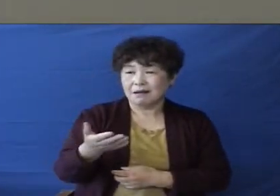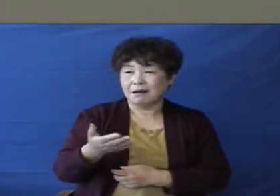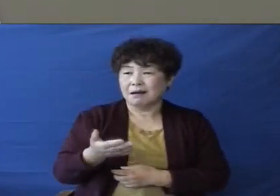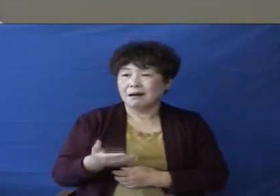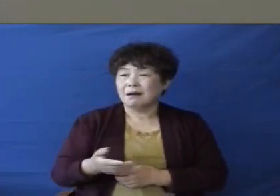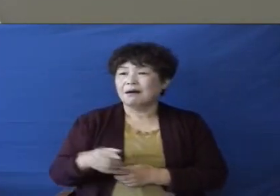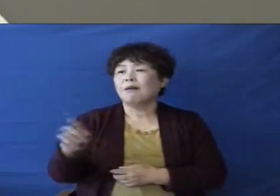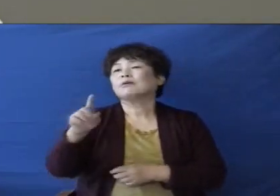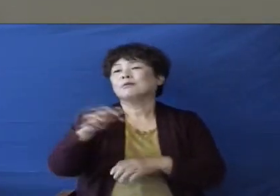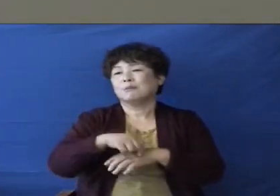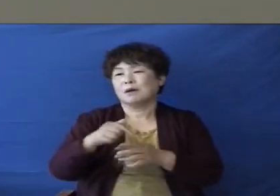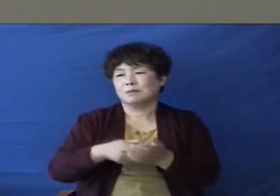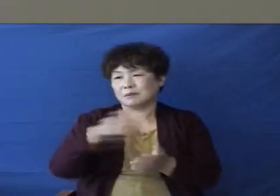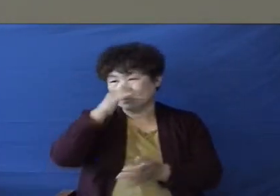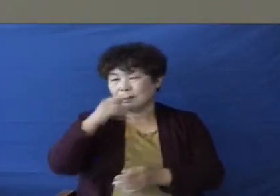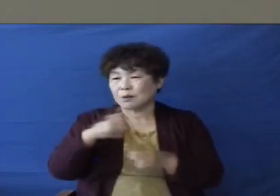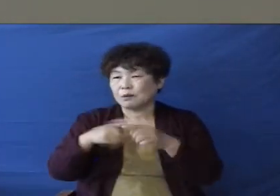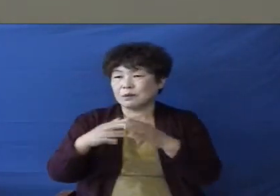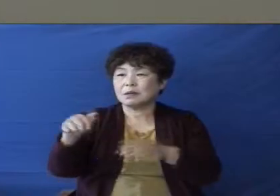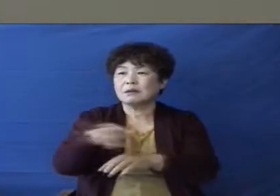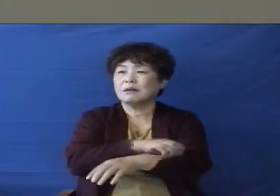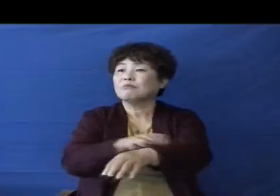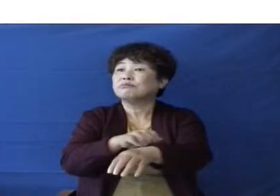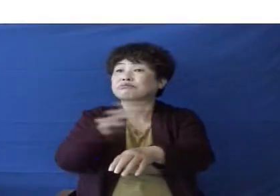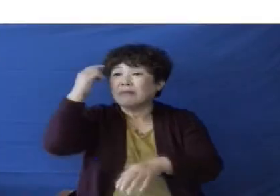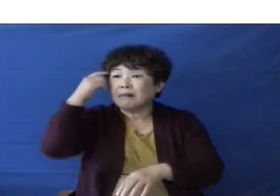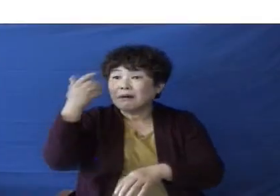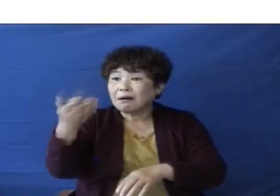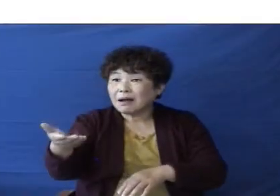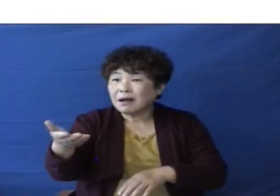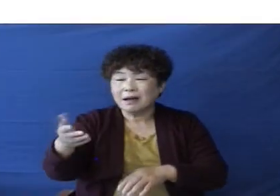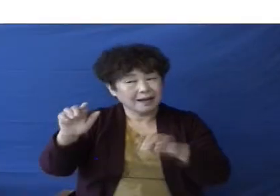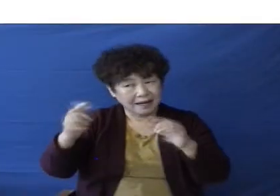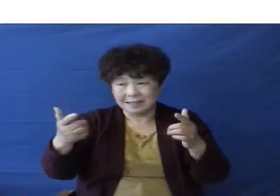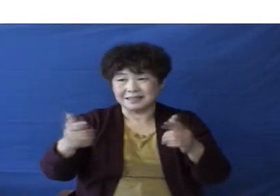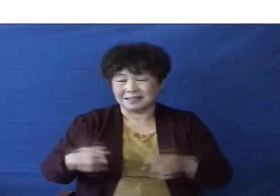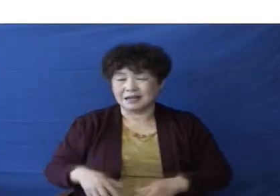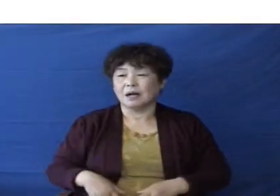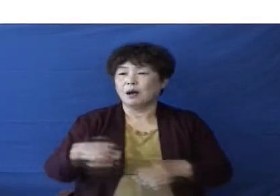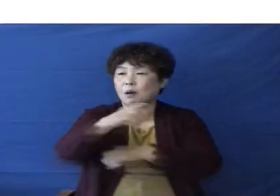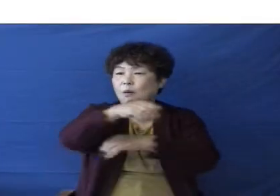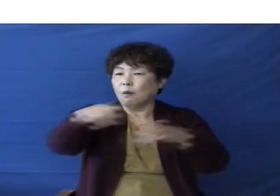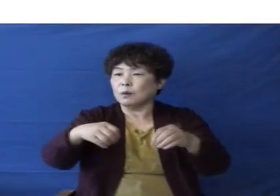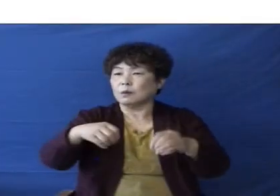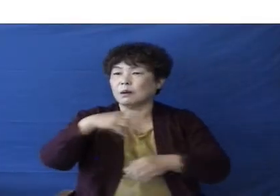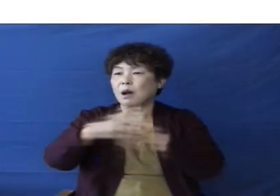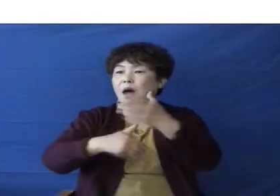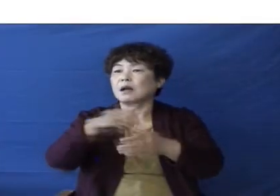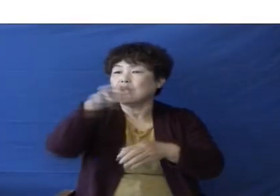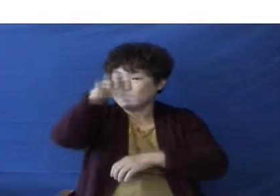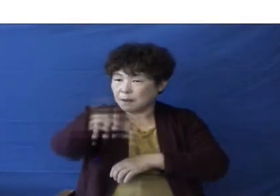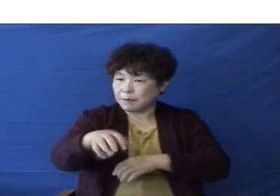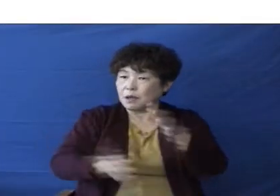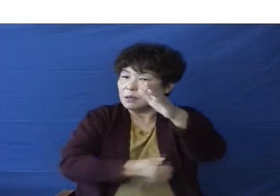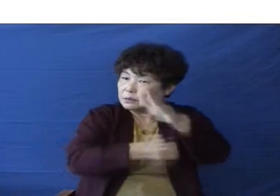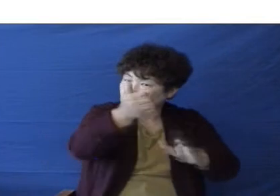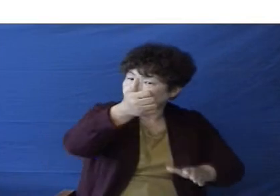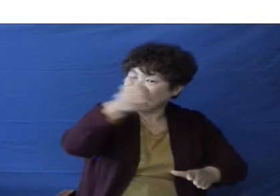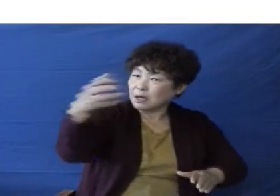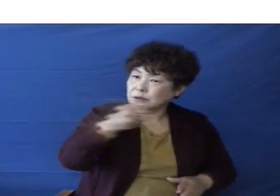10 4절 같이 읽어보겠습니다 시작 해당 장이 예수께서 안식일에 병 고치시는 것을 붙네요